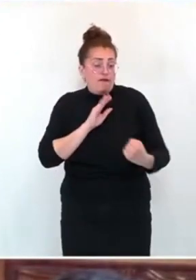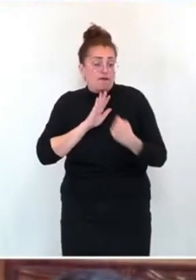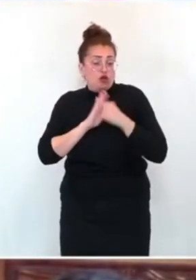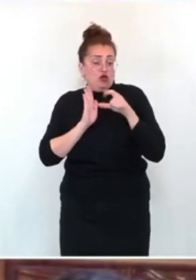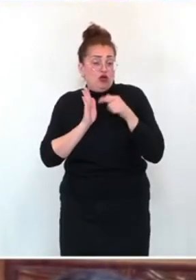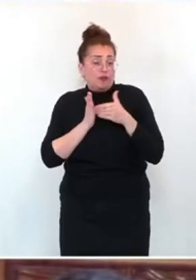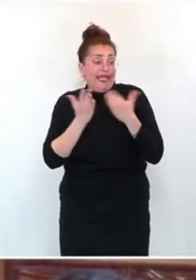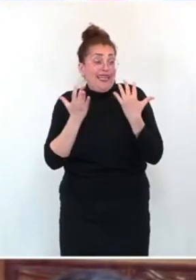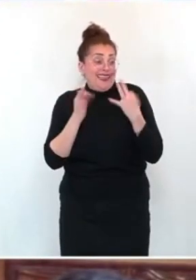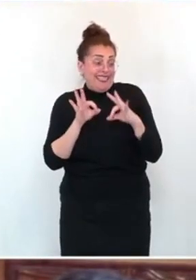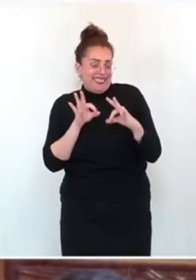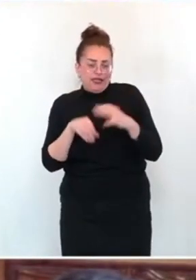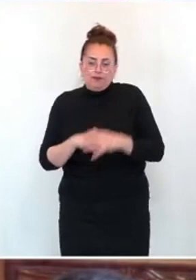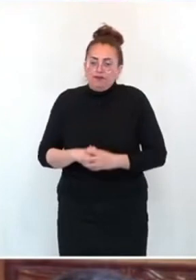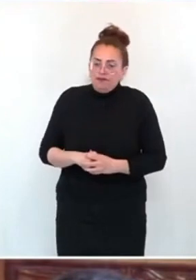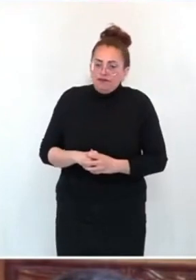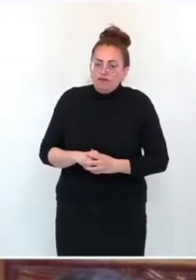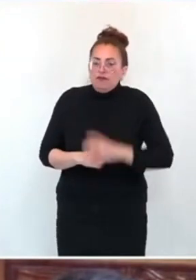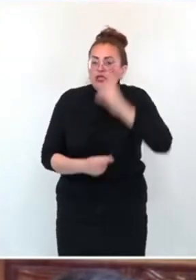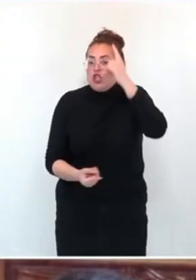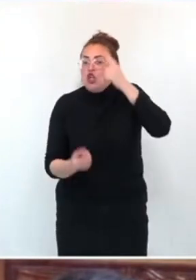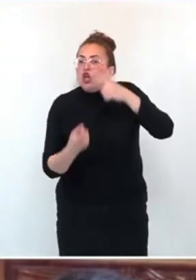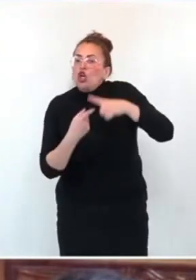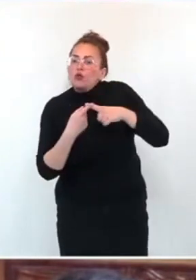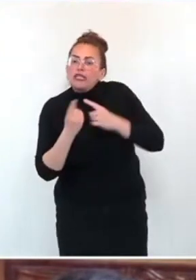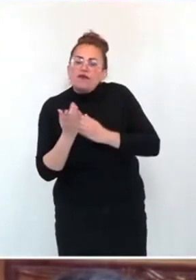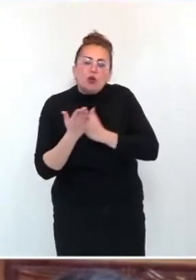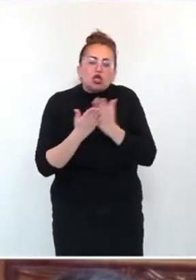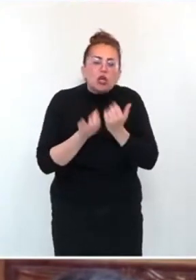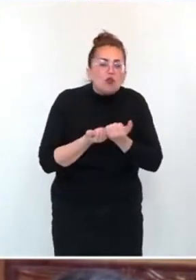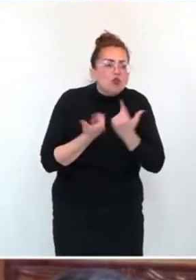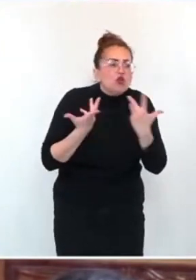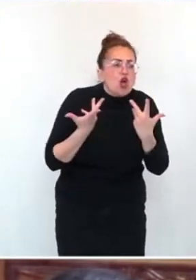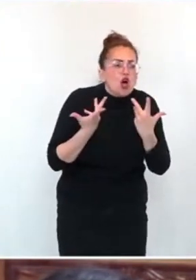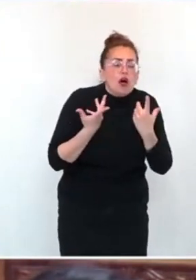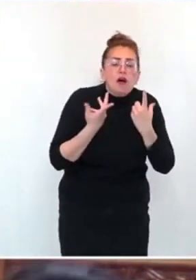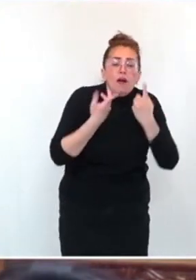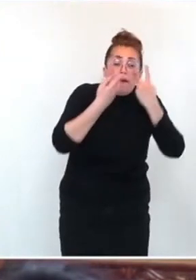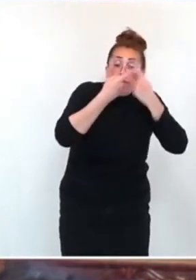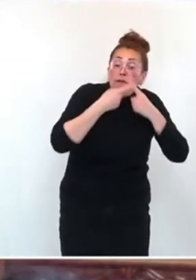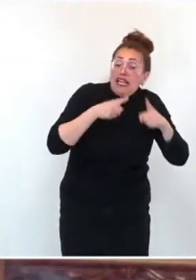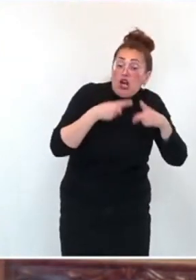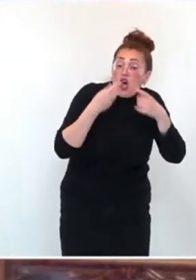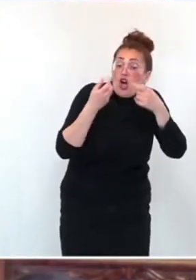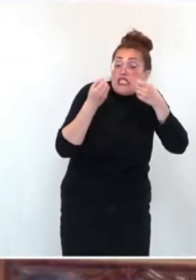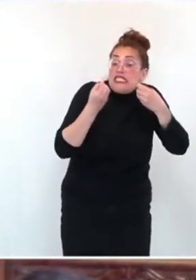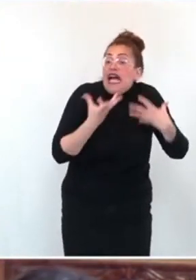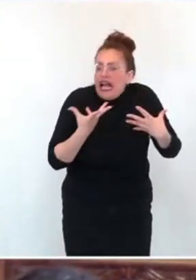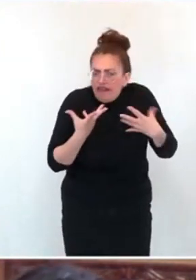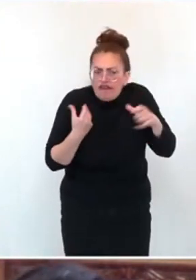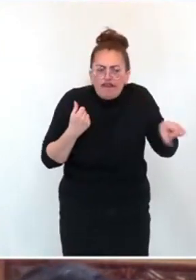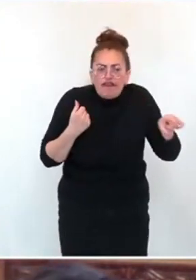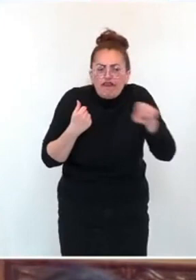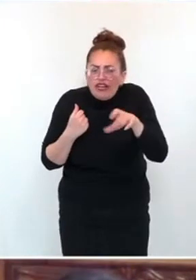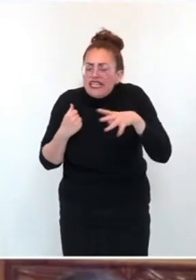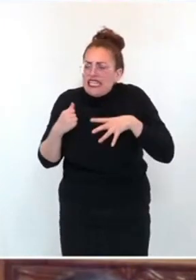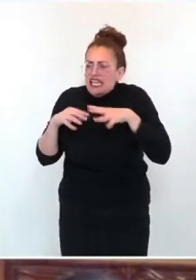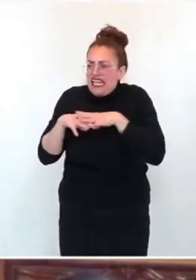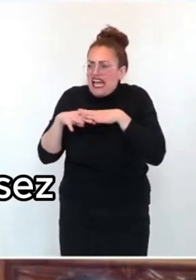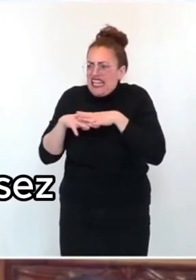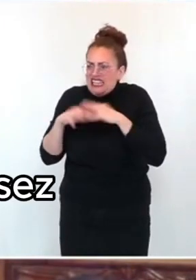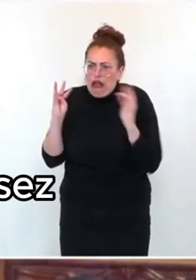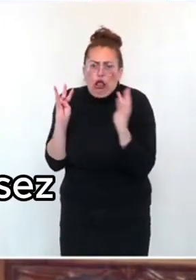ne partagions pas l'ensemble des objectifs de ce projet, avec des quartiers, certains en particulier beaucoup trop denses